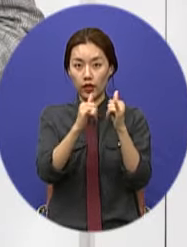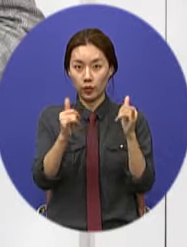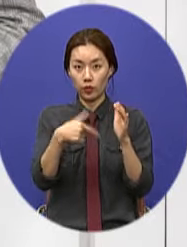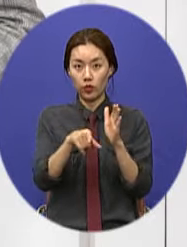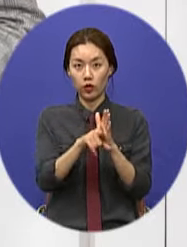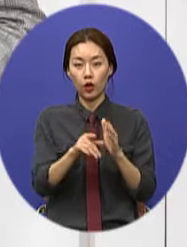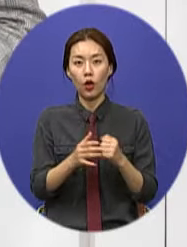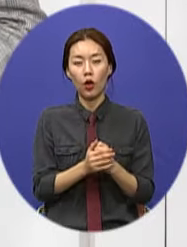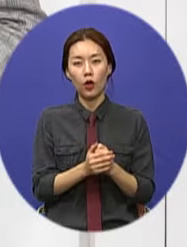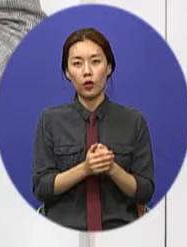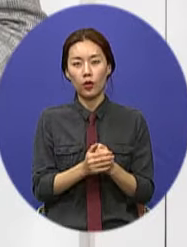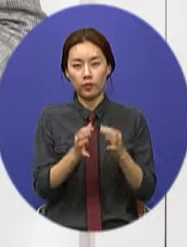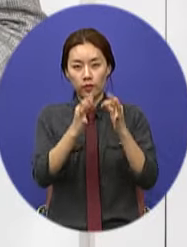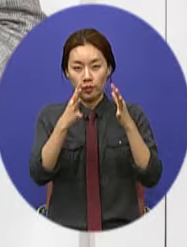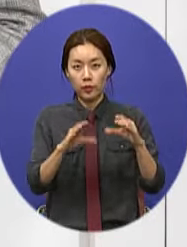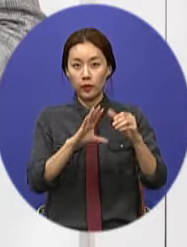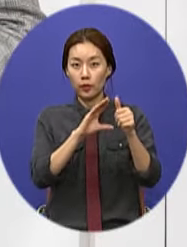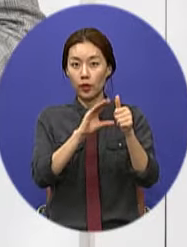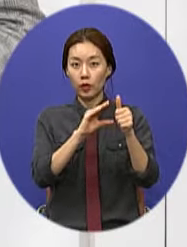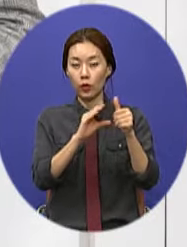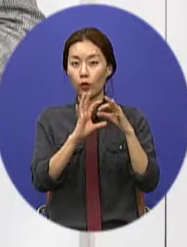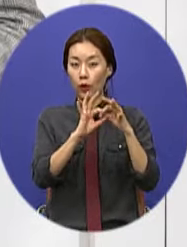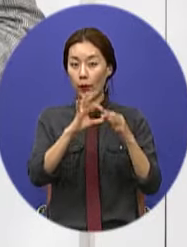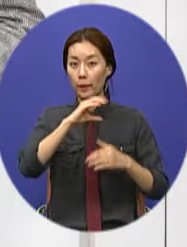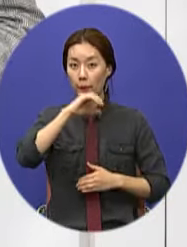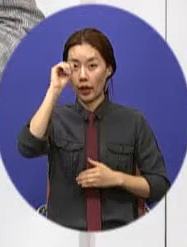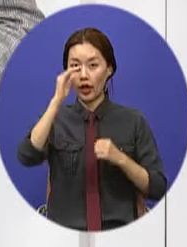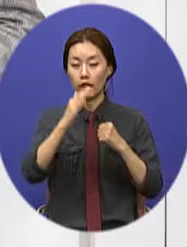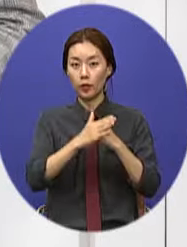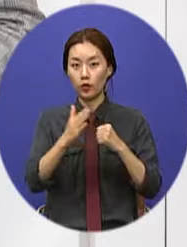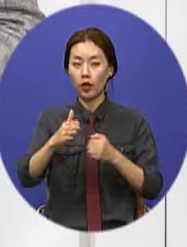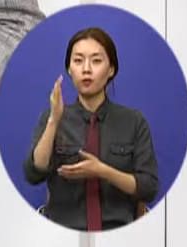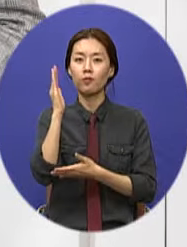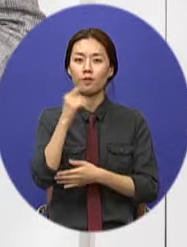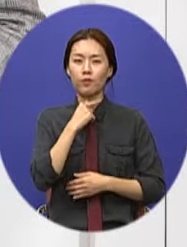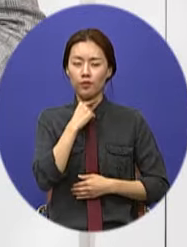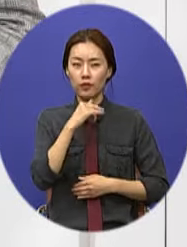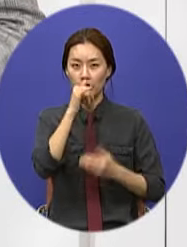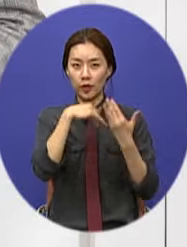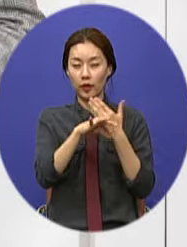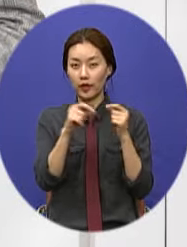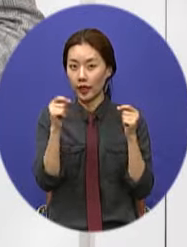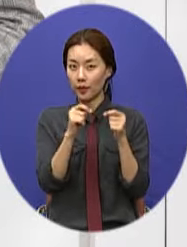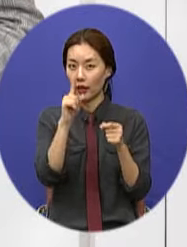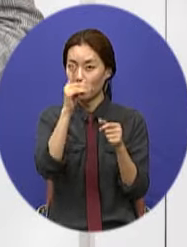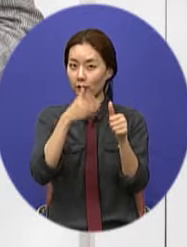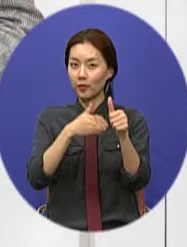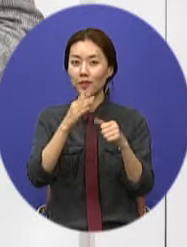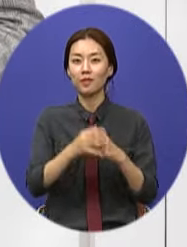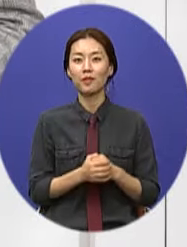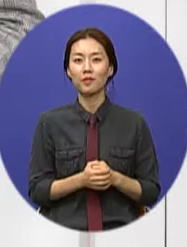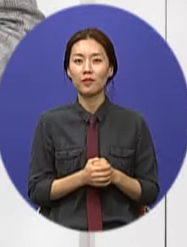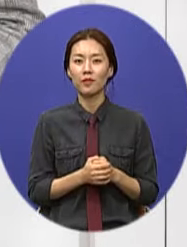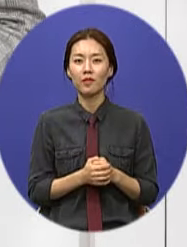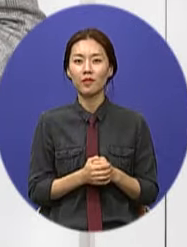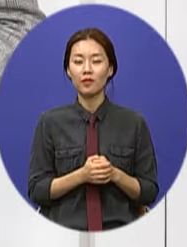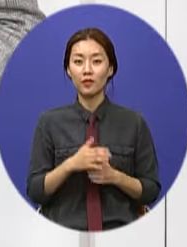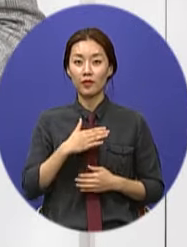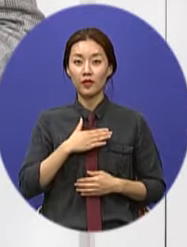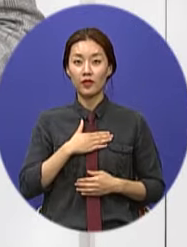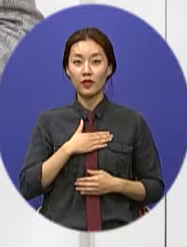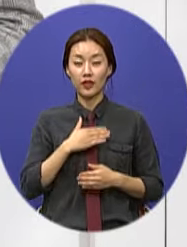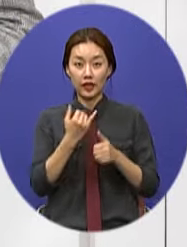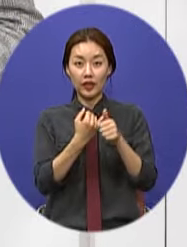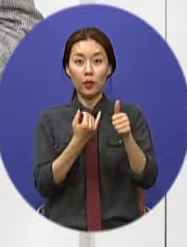이렇게 모처럼 방송에 딱 연결이 되신 거니까 하시고 예. 싶은 말씀 있으면 짧게 한 말씀 하세요. 네. 근데 우리 네.